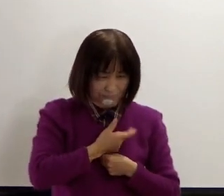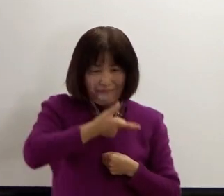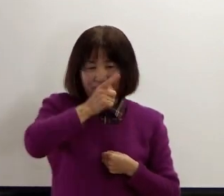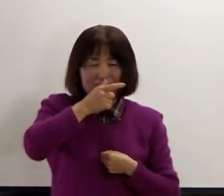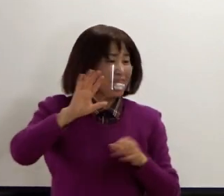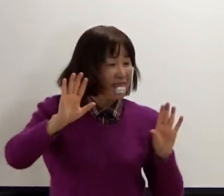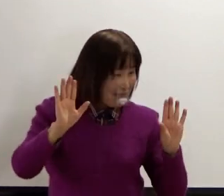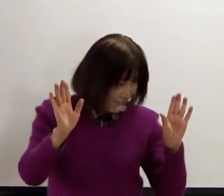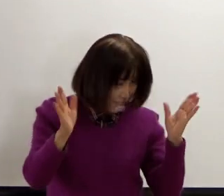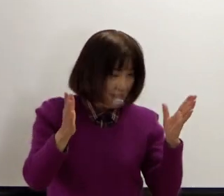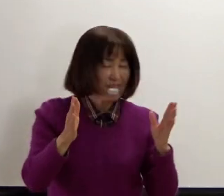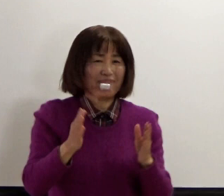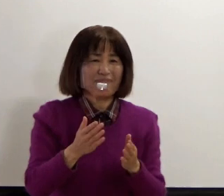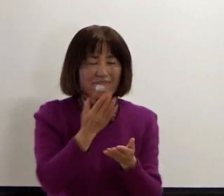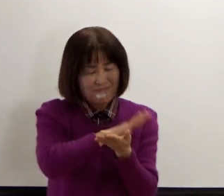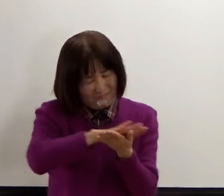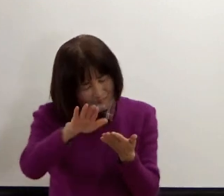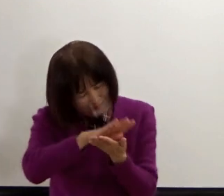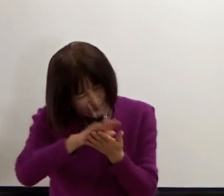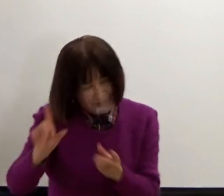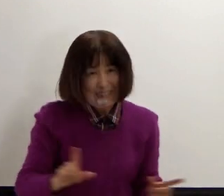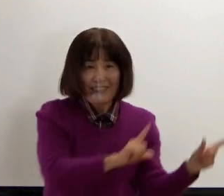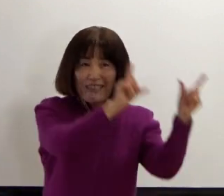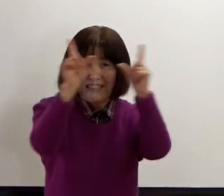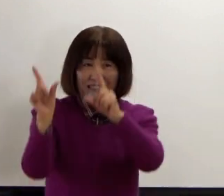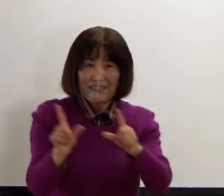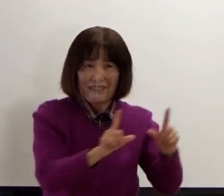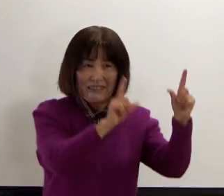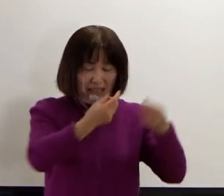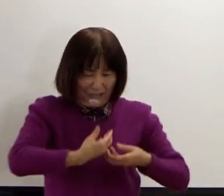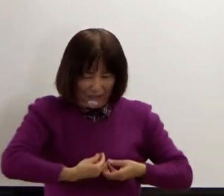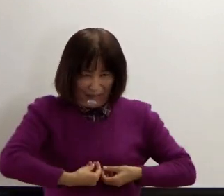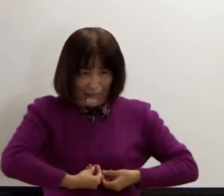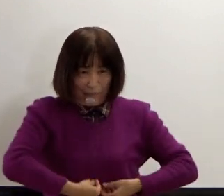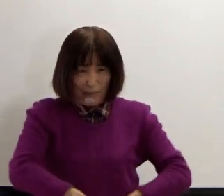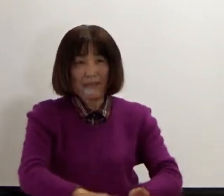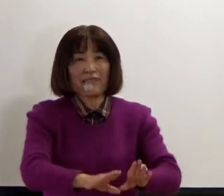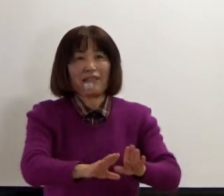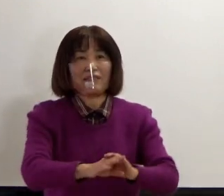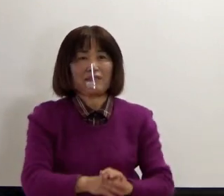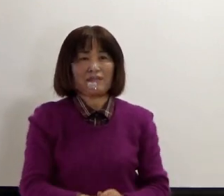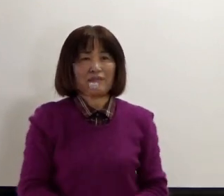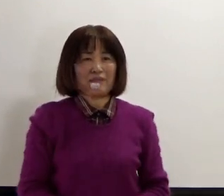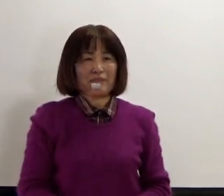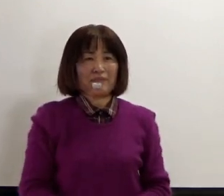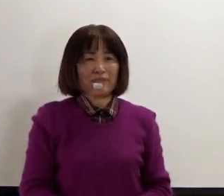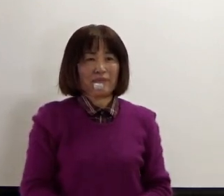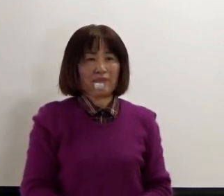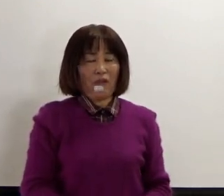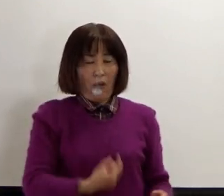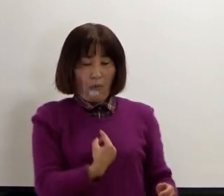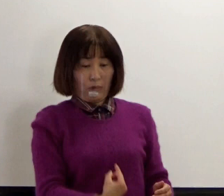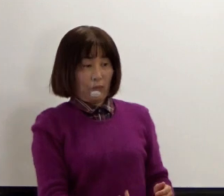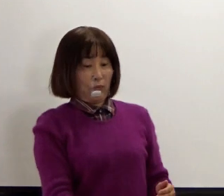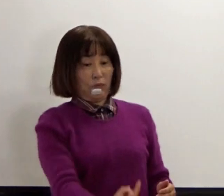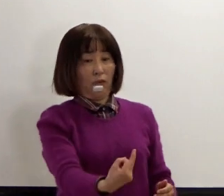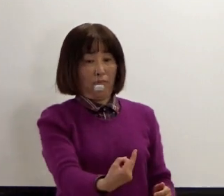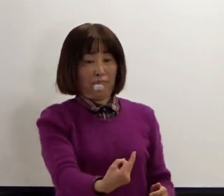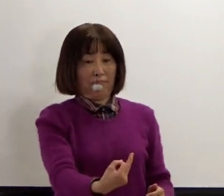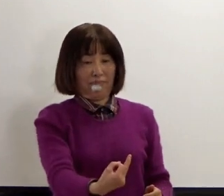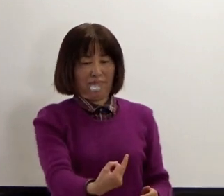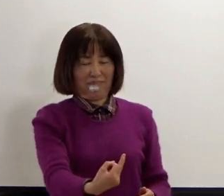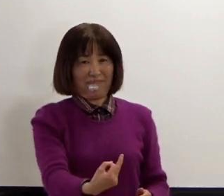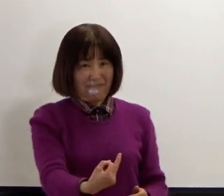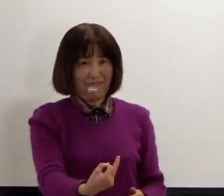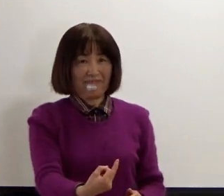生まれまして、日本だったらね、五男子五出生というんですかね、この大変な大喜びだった